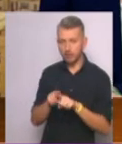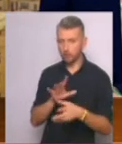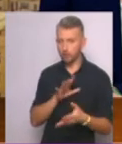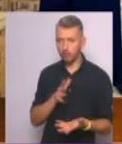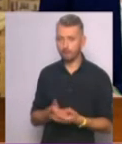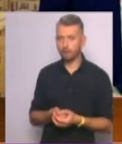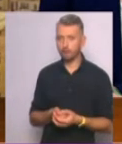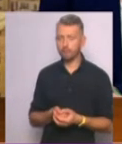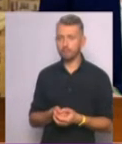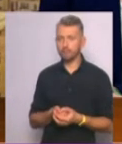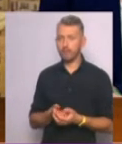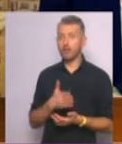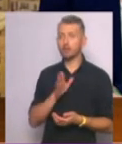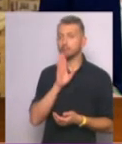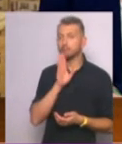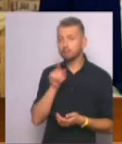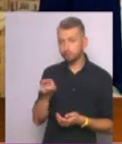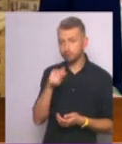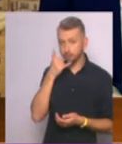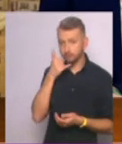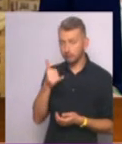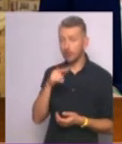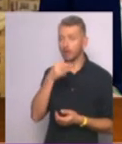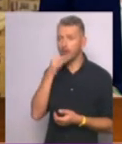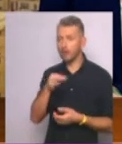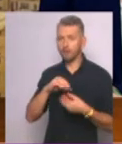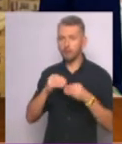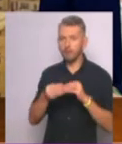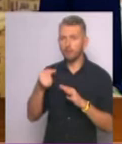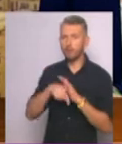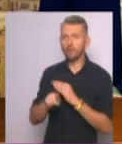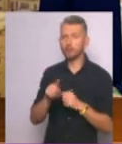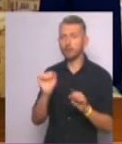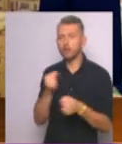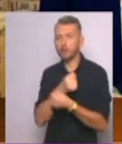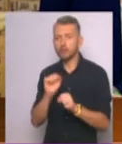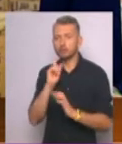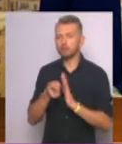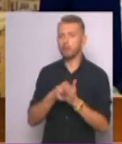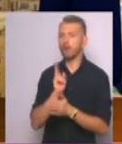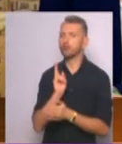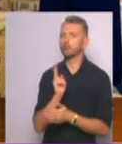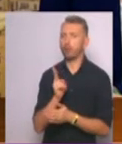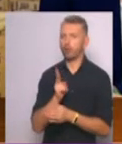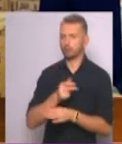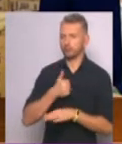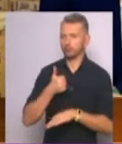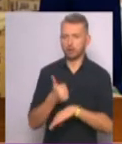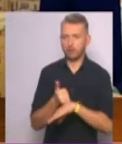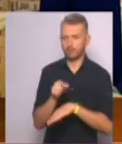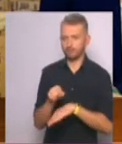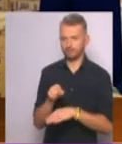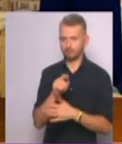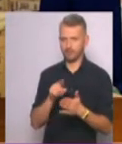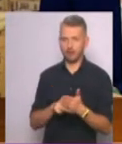от наша додзвонювачка, вона зазначила про те, що проблема саме в тому, що неможливо визначити кінцевого бенефіціара. Чи це могло б вирішити